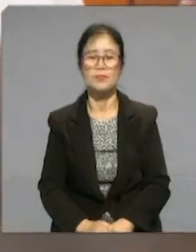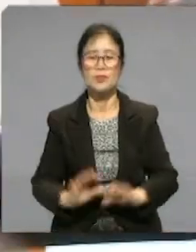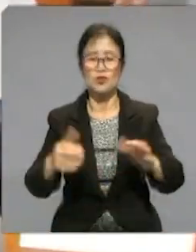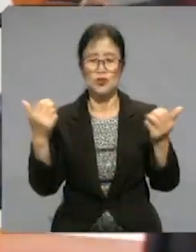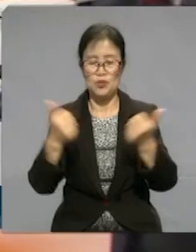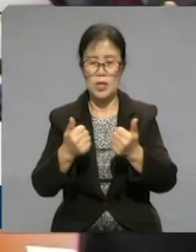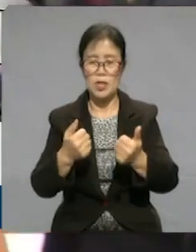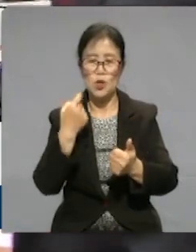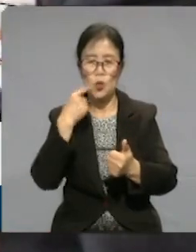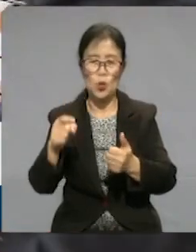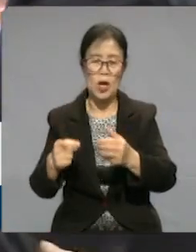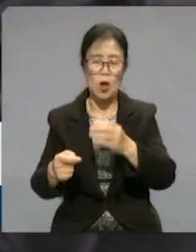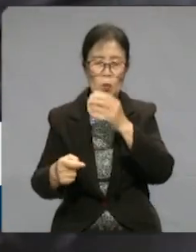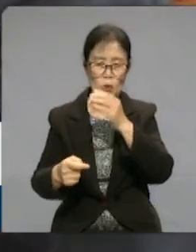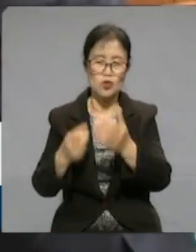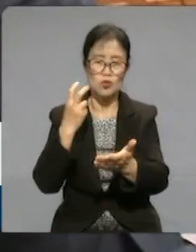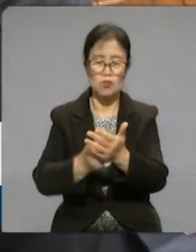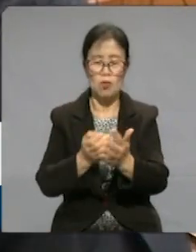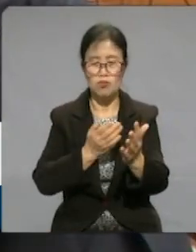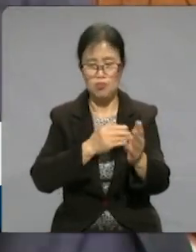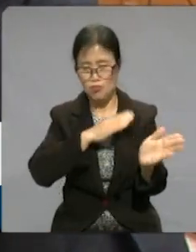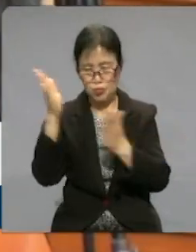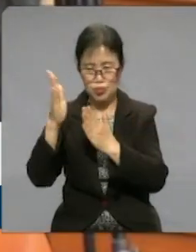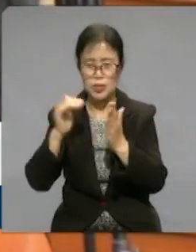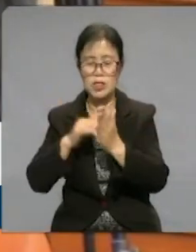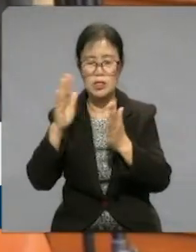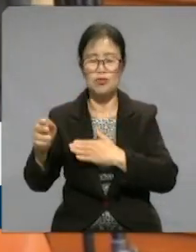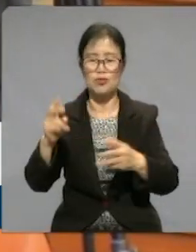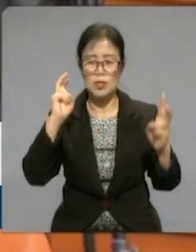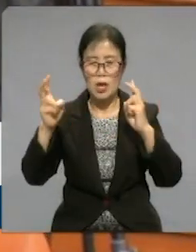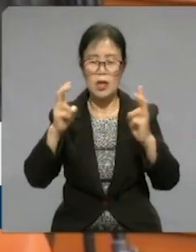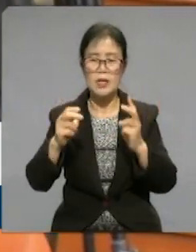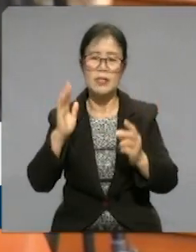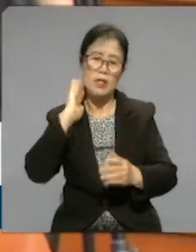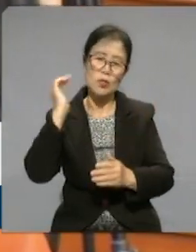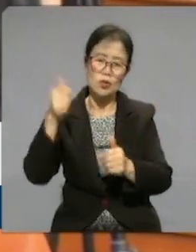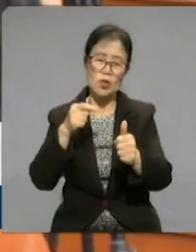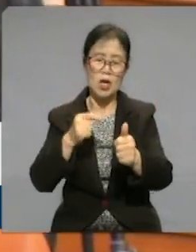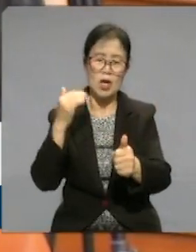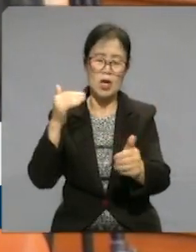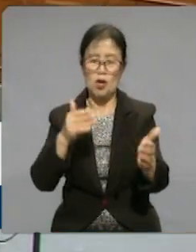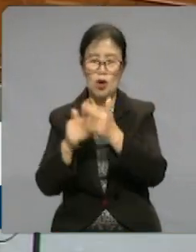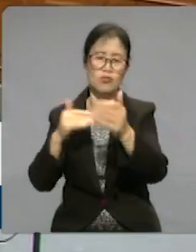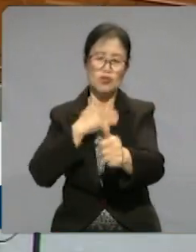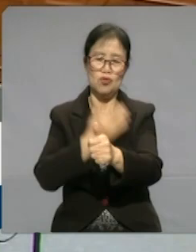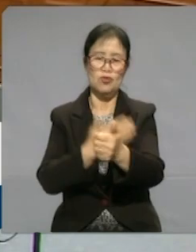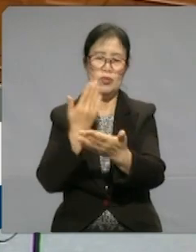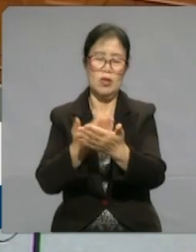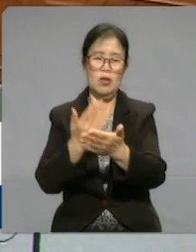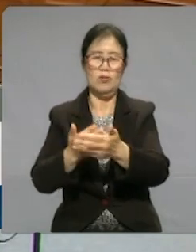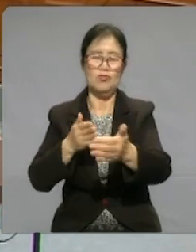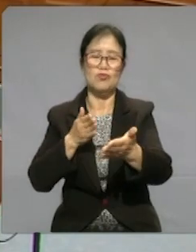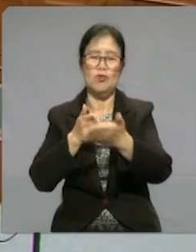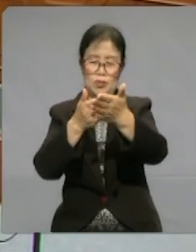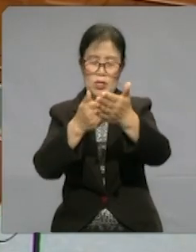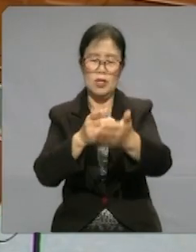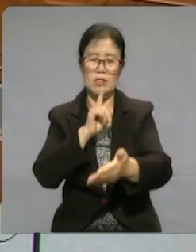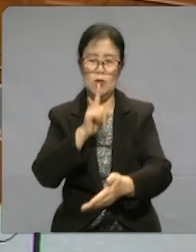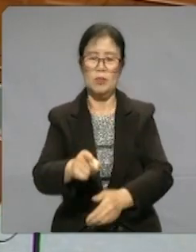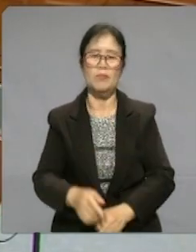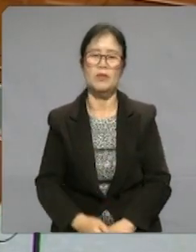국회에서 노란봉투법이 통과한 이후 재계는 대통령에게 거부권을 행사하도록 건의하겠다고 반발했습니다.